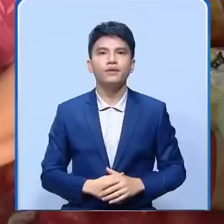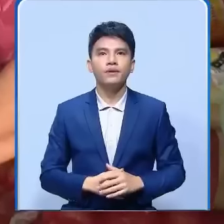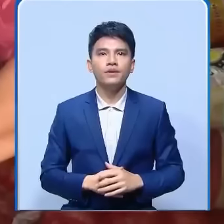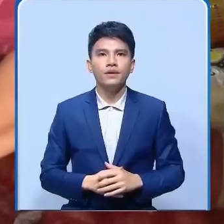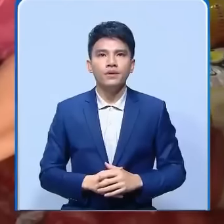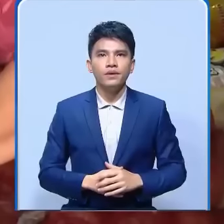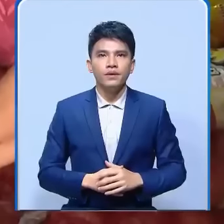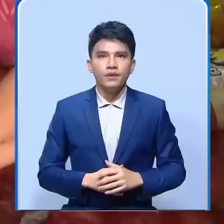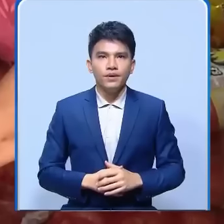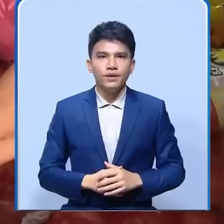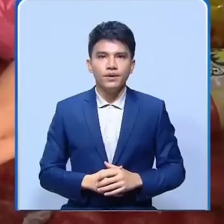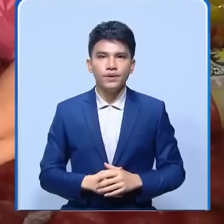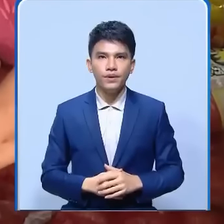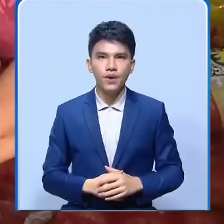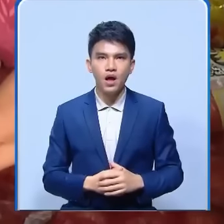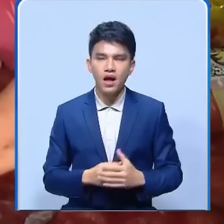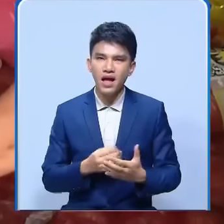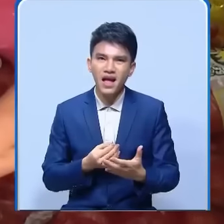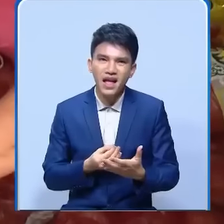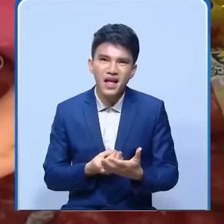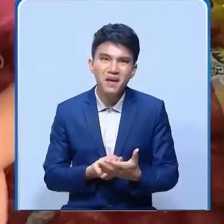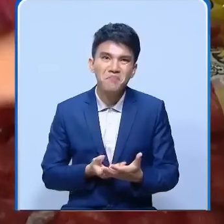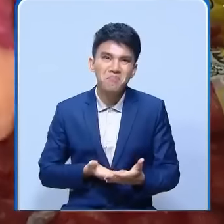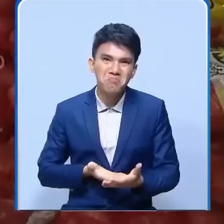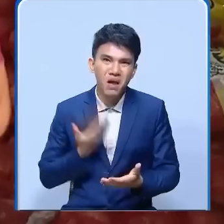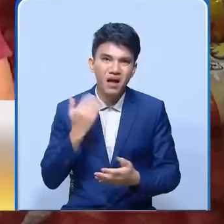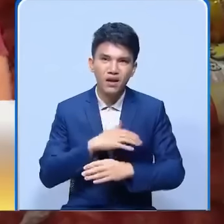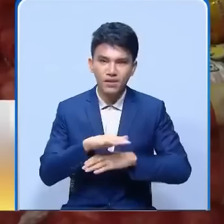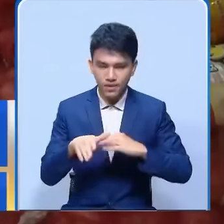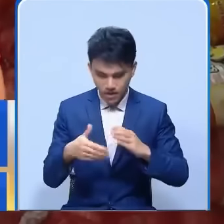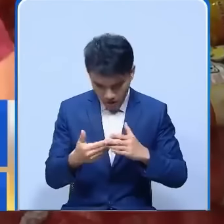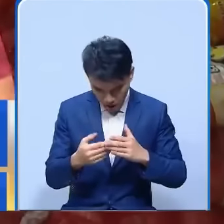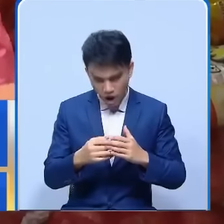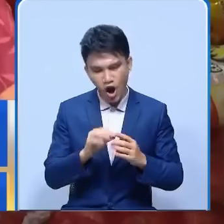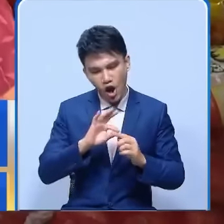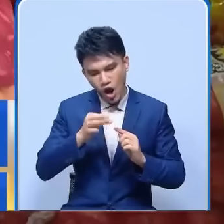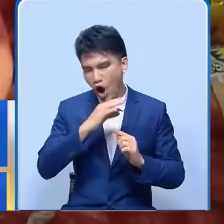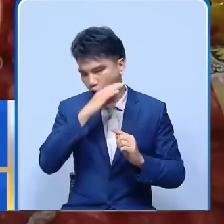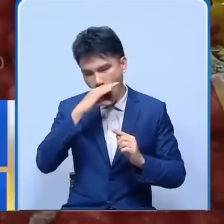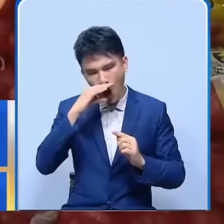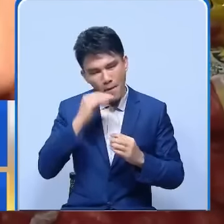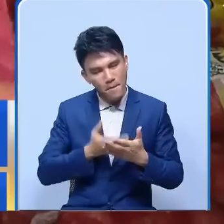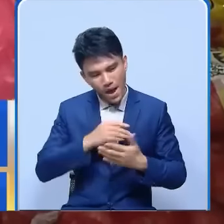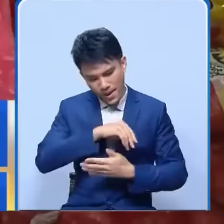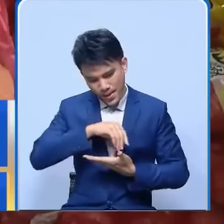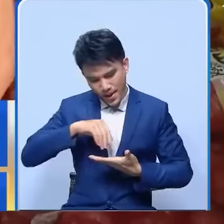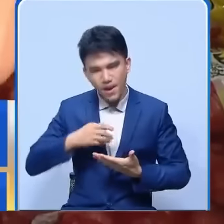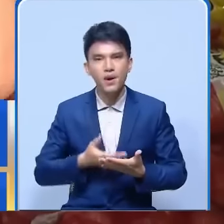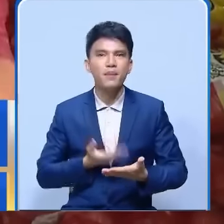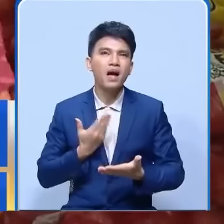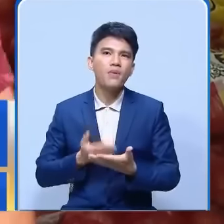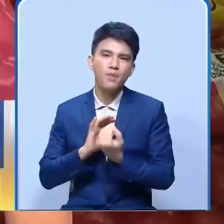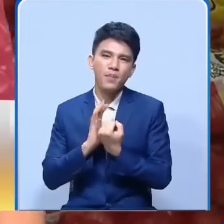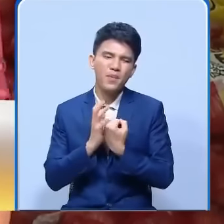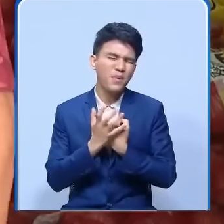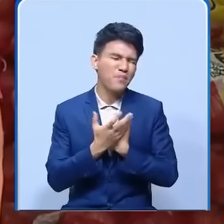แพงทุกตัวเลยบ่าวแพงทุกตัวเลยต้นหอมแพงผักชีแพงแพงกระหล่ำแพงรุ้ยแพ